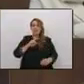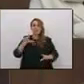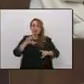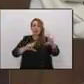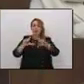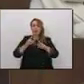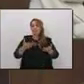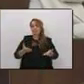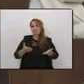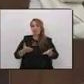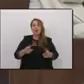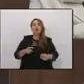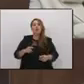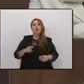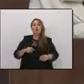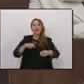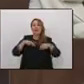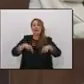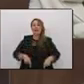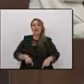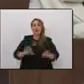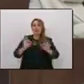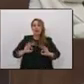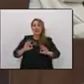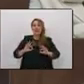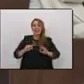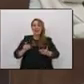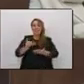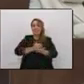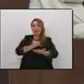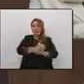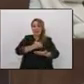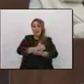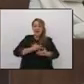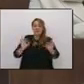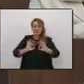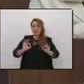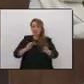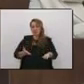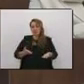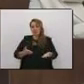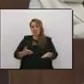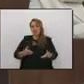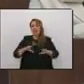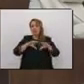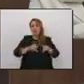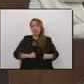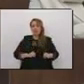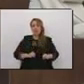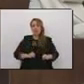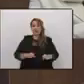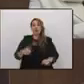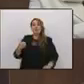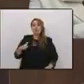من تحصيل مداخيل جد مهمة يعني بإمكانها أن تستغلها في